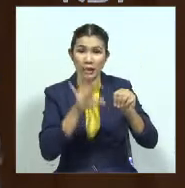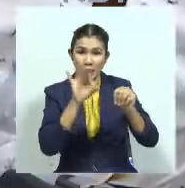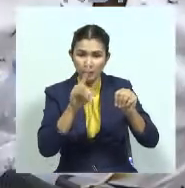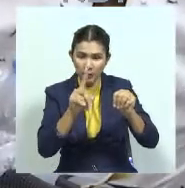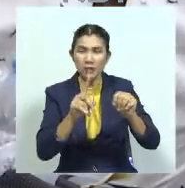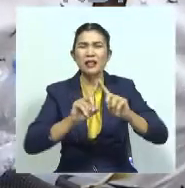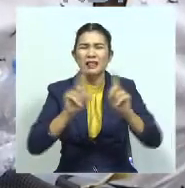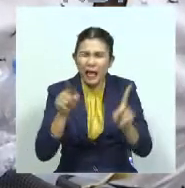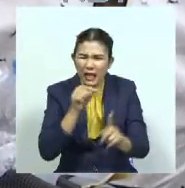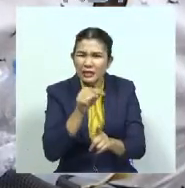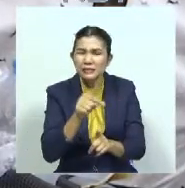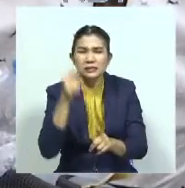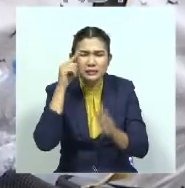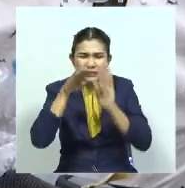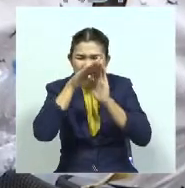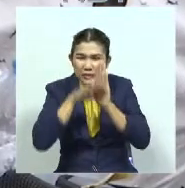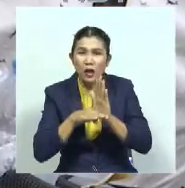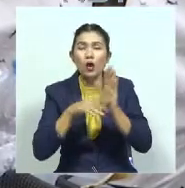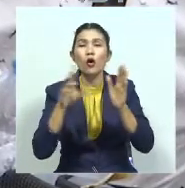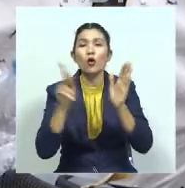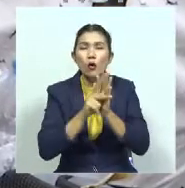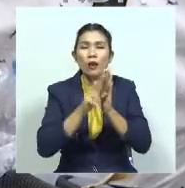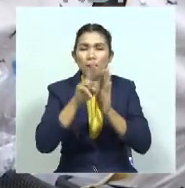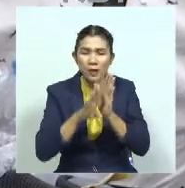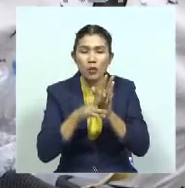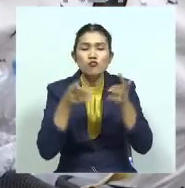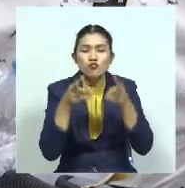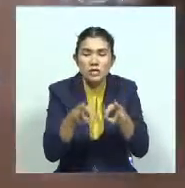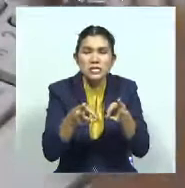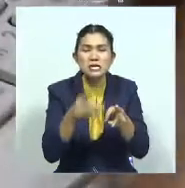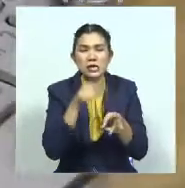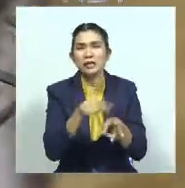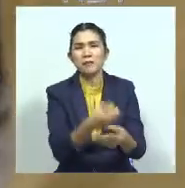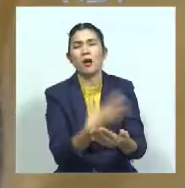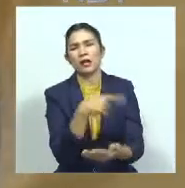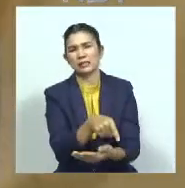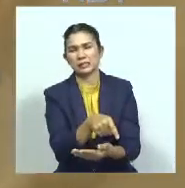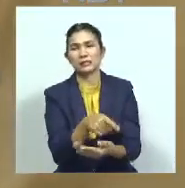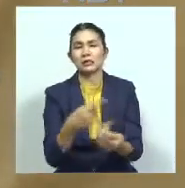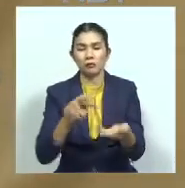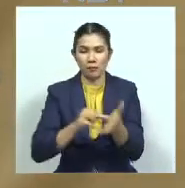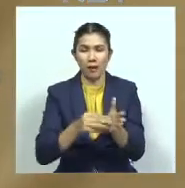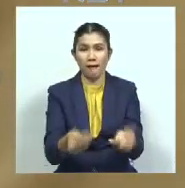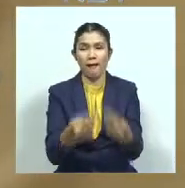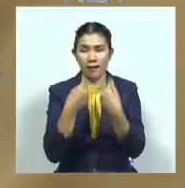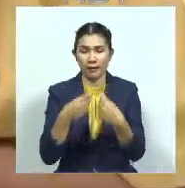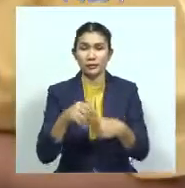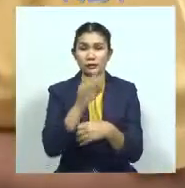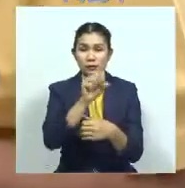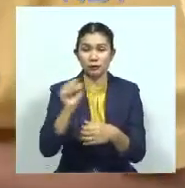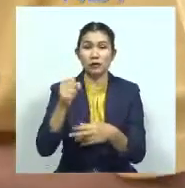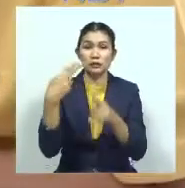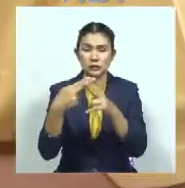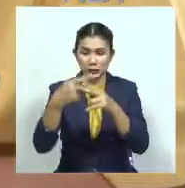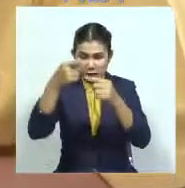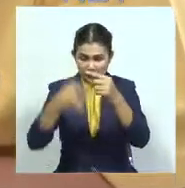แต่เป็นเพียงการกำหนดรายละเอียดหลักเกณฑ์และวิธีการคำนวณคิดอัตราส่วนเพื่อให้ได้ส.ส.แบบบัญชีรายชื่อให้